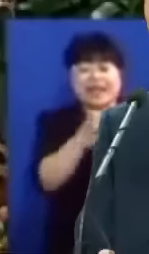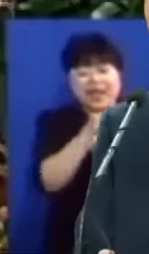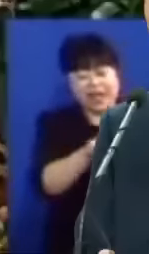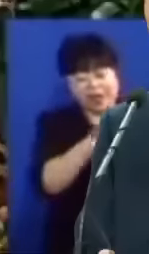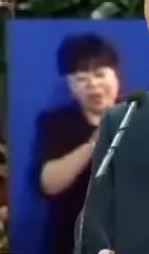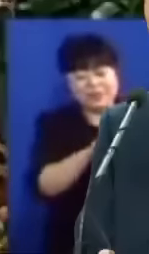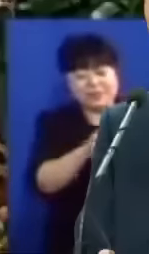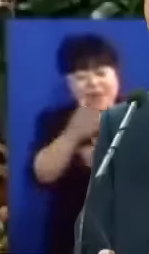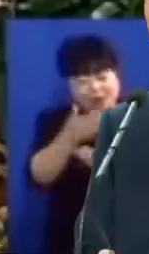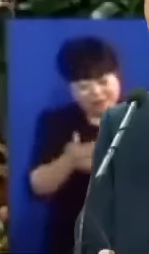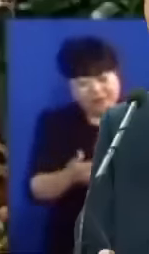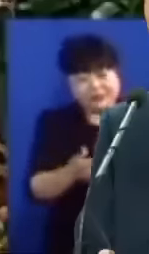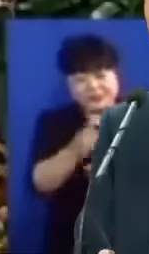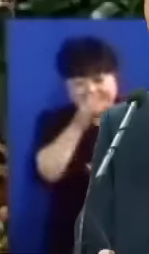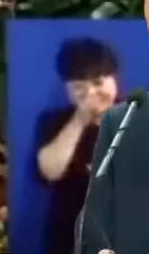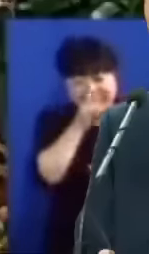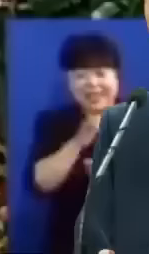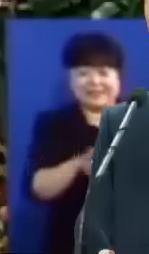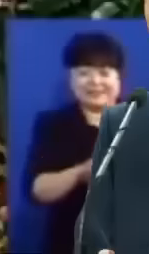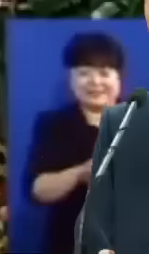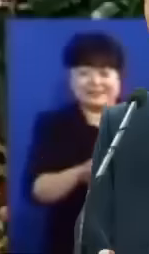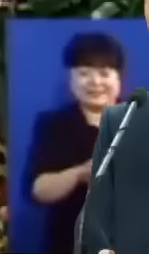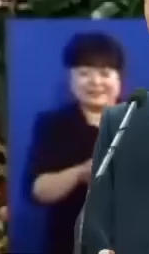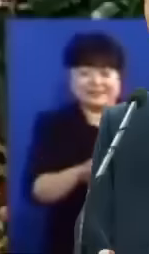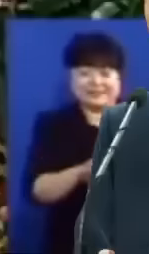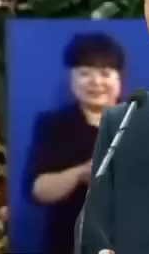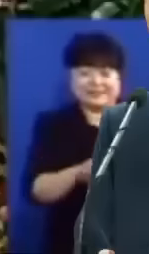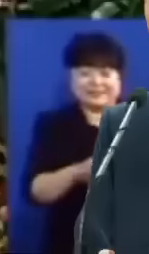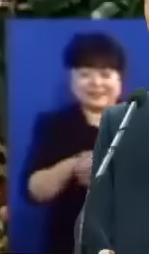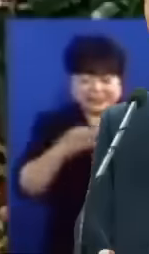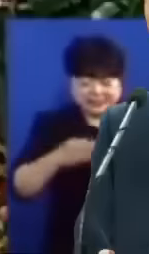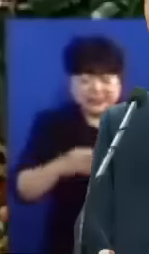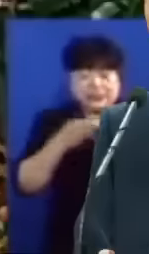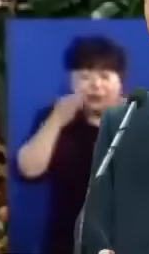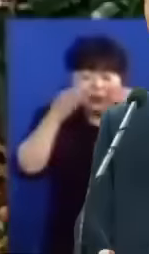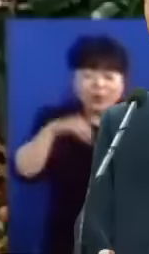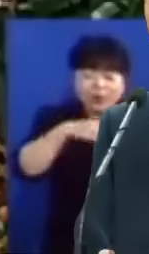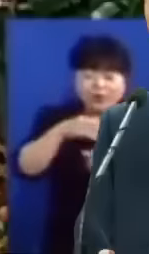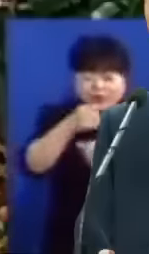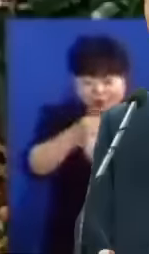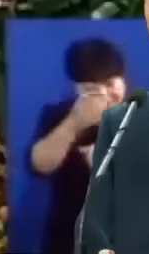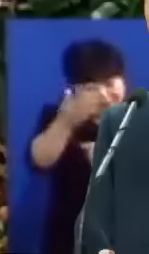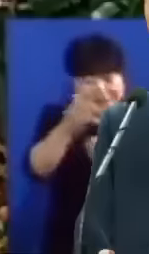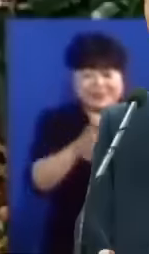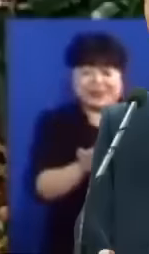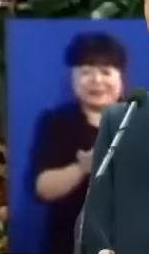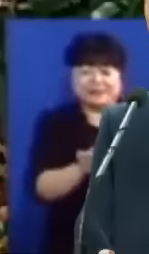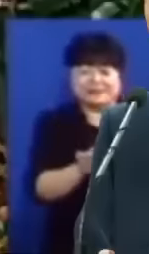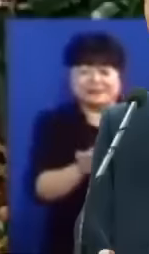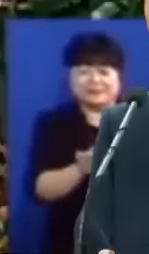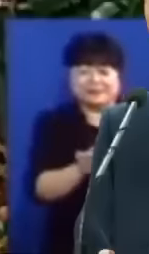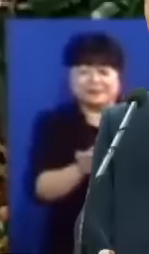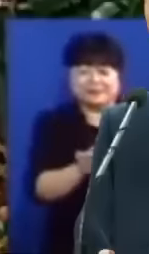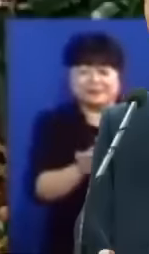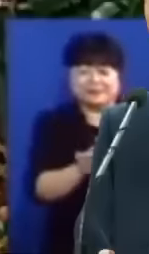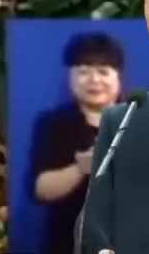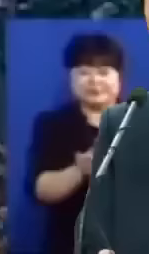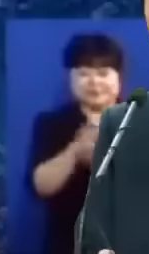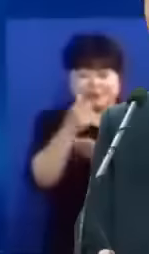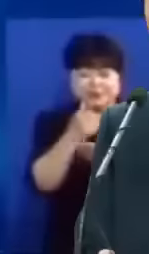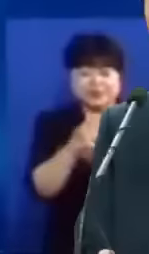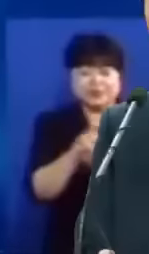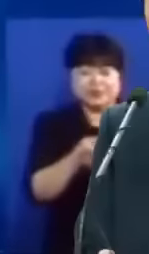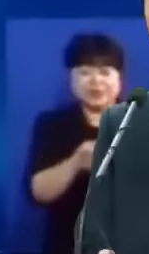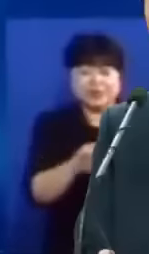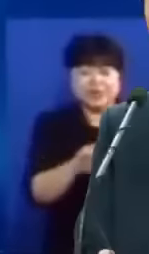있고 사랑을 받을 수 있도록 우리가 자신을 노력하고 환경을 만들어야 되는 것입니다. 제인